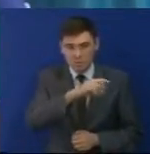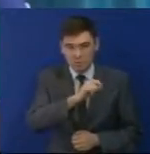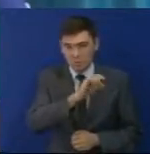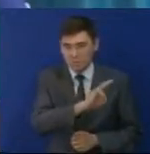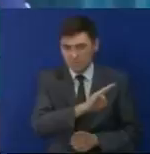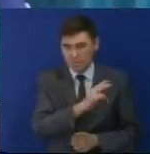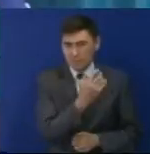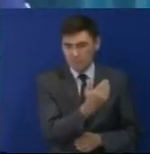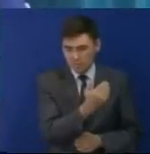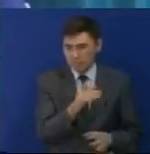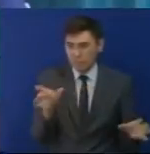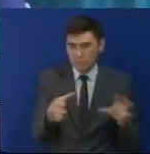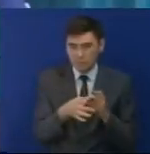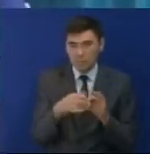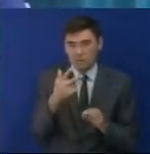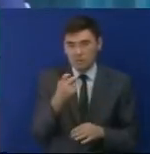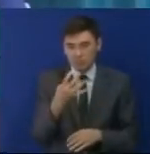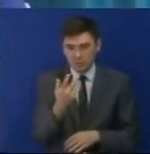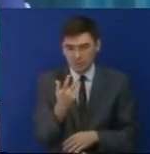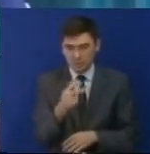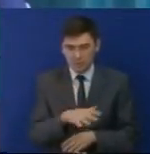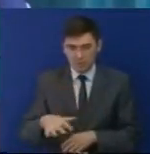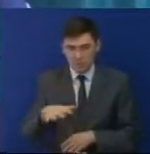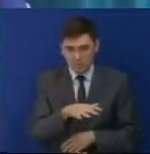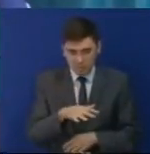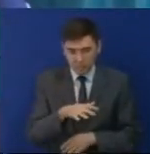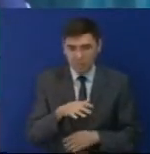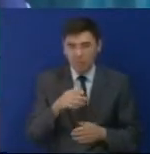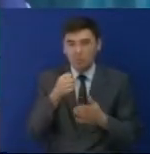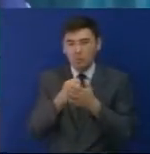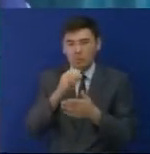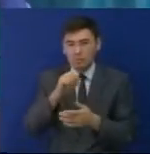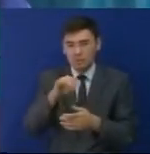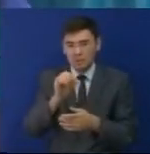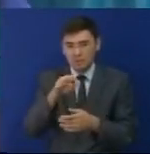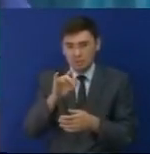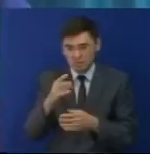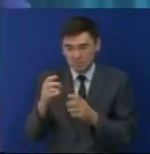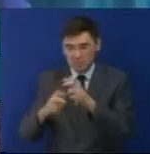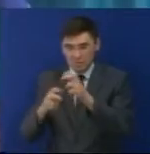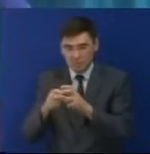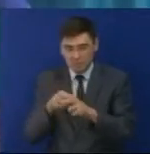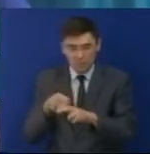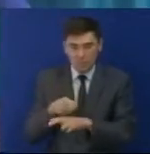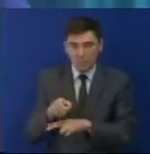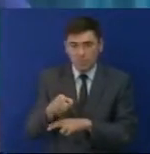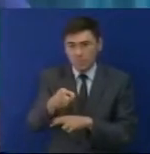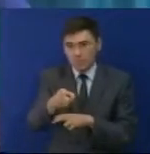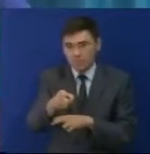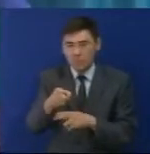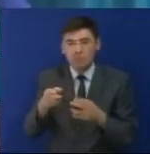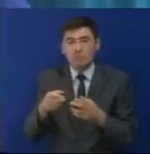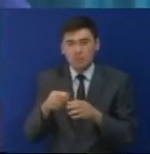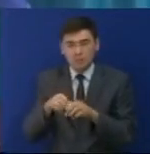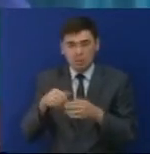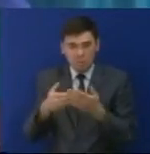менерден қалада 340-шы кварталдан бастап жаңа Силикатный зауыттың құбырлары шыққан жерге шейін барып жаңа трасса